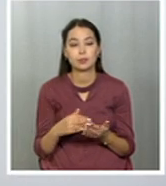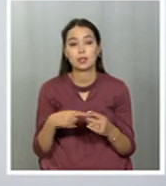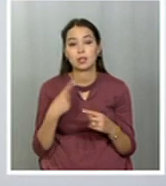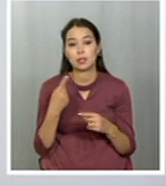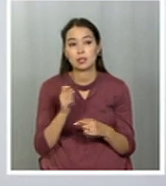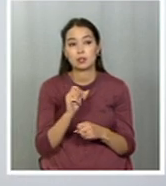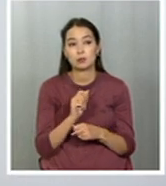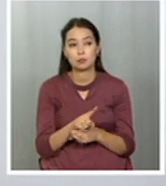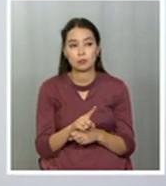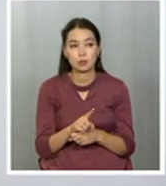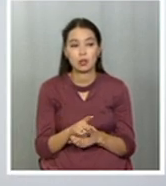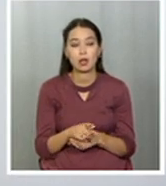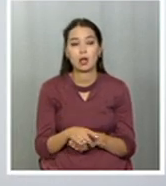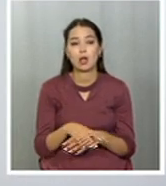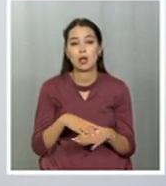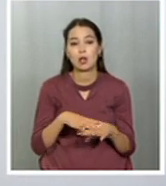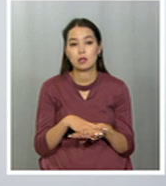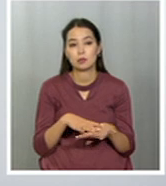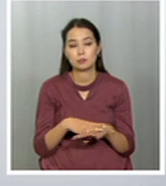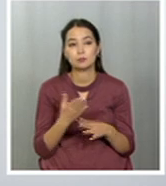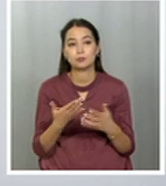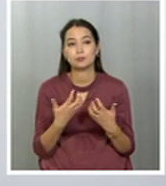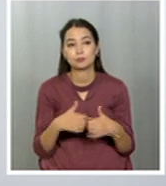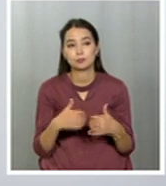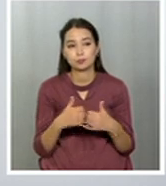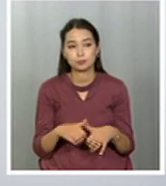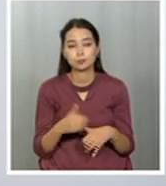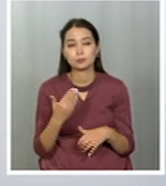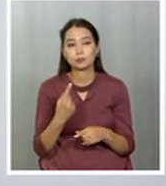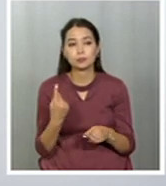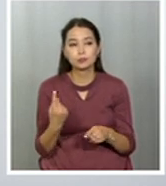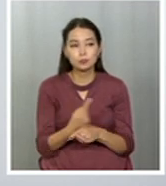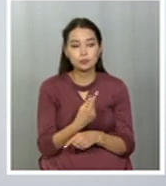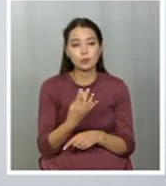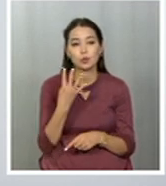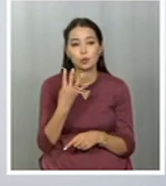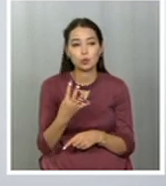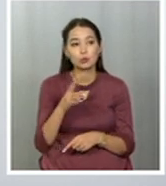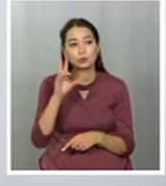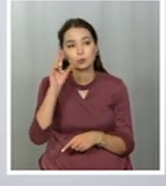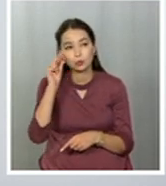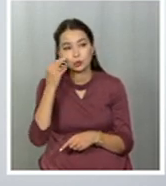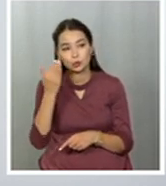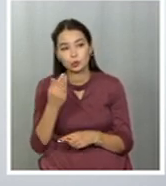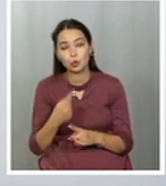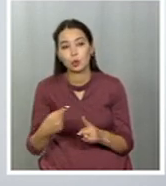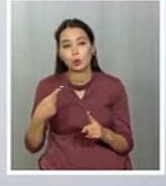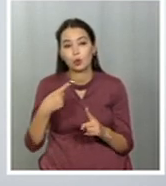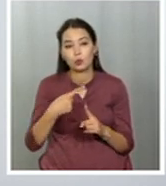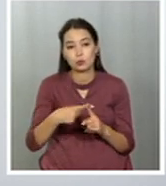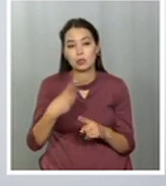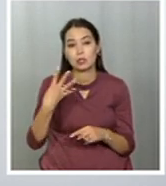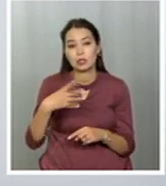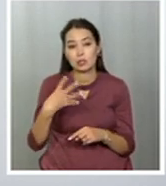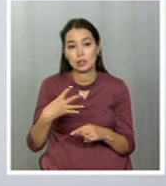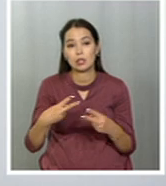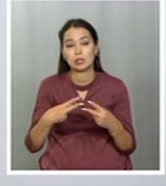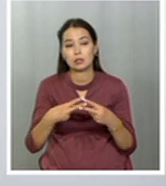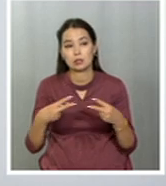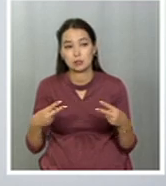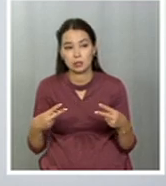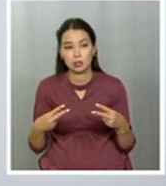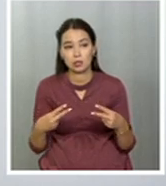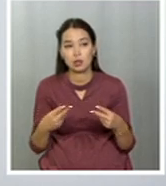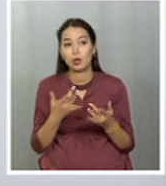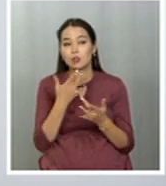тапсырма. Арифметикалық прогрессияның алғашқы 4 мүшесінің қосындысы 40-қа тең,